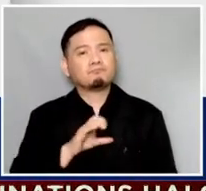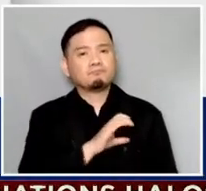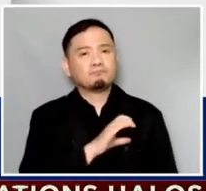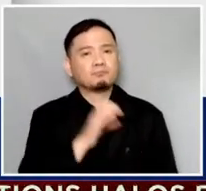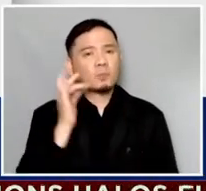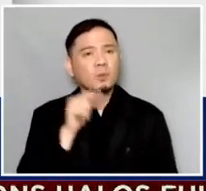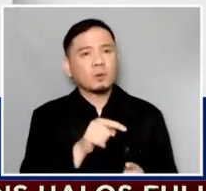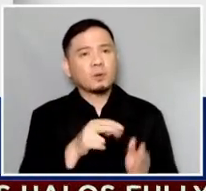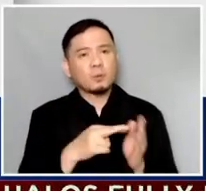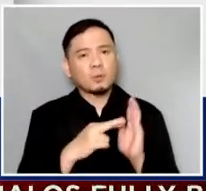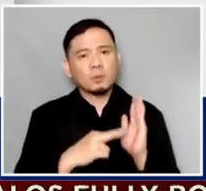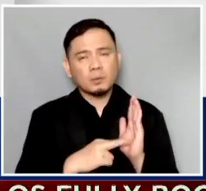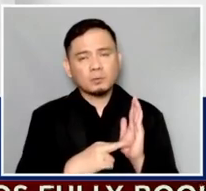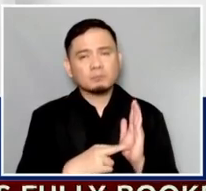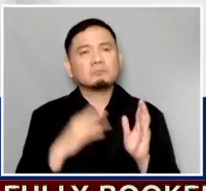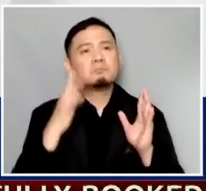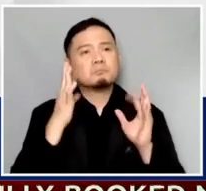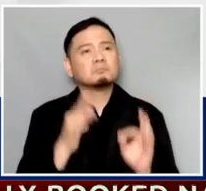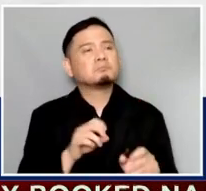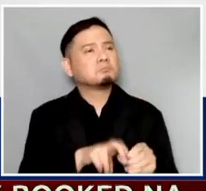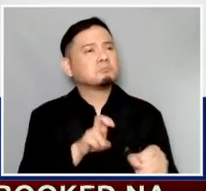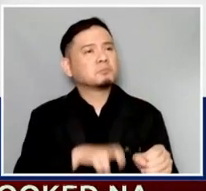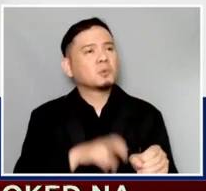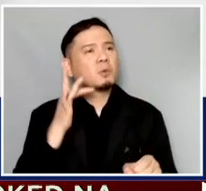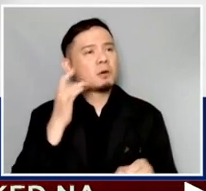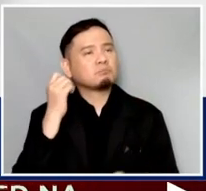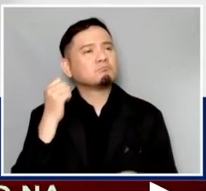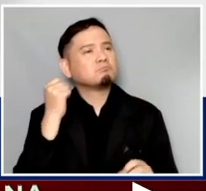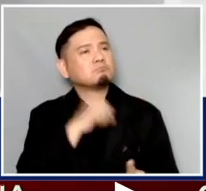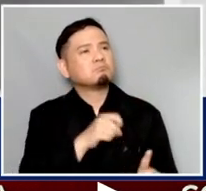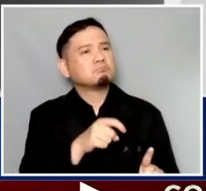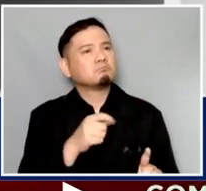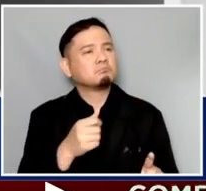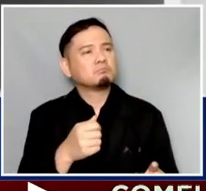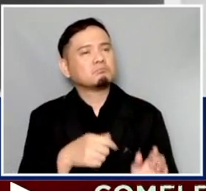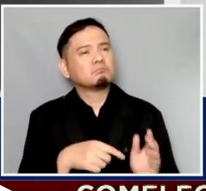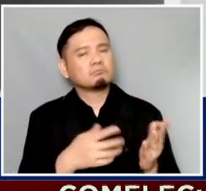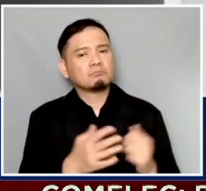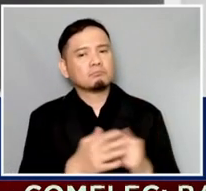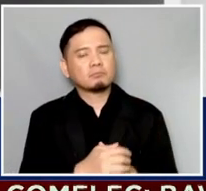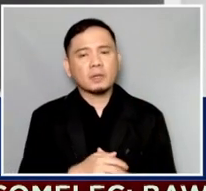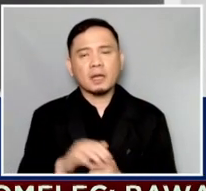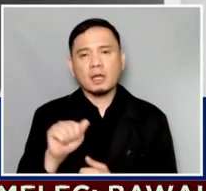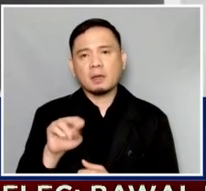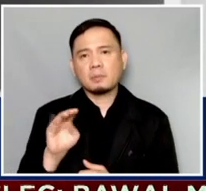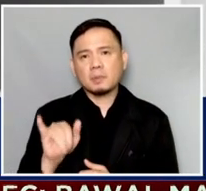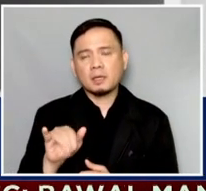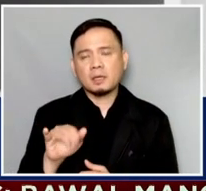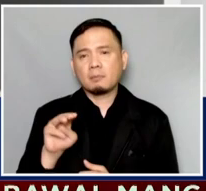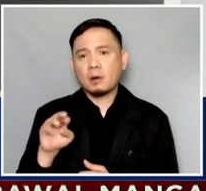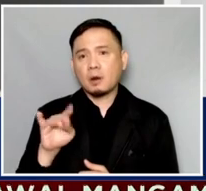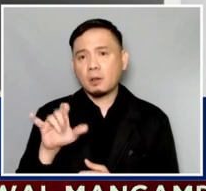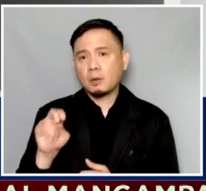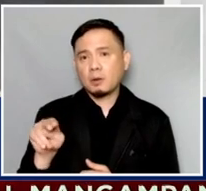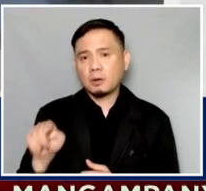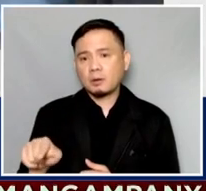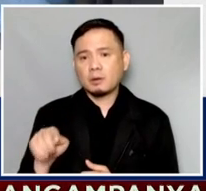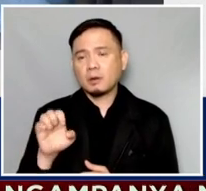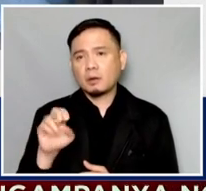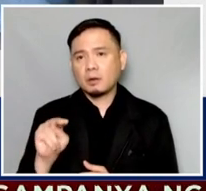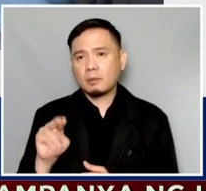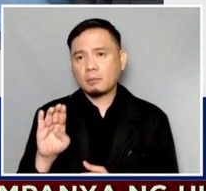kaya nag-resign siya bilang protesta. Kanina nakaitim sina Commissioner Amy Ferolino at Marlon Casquejo sa COMELEC Unbanked